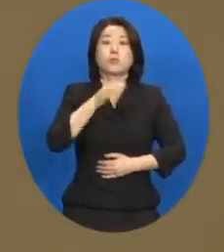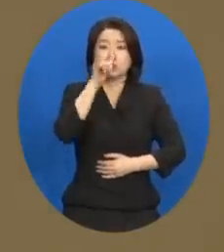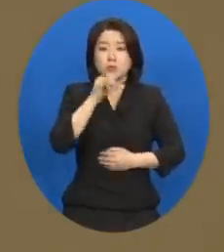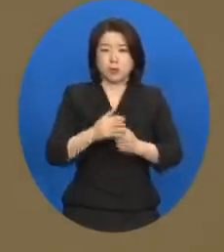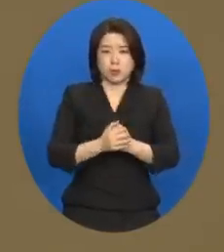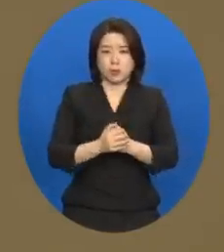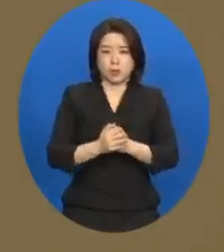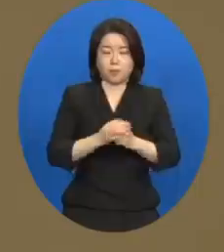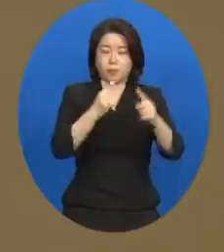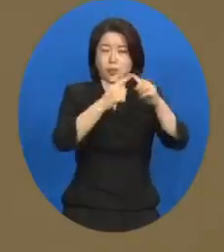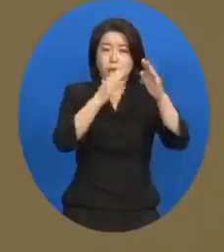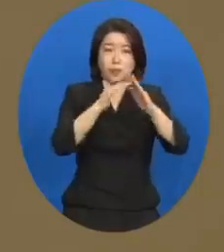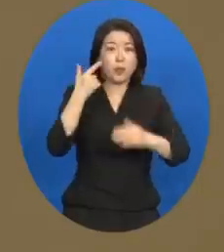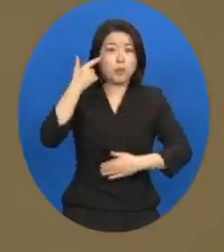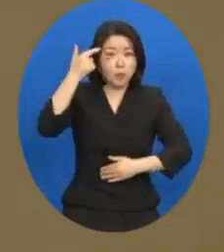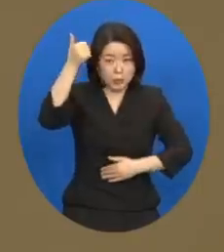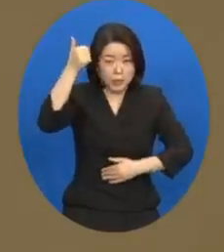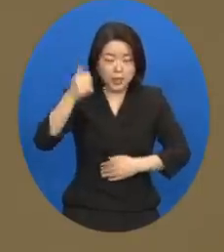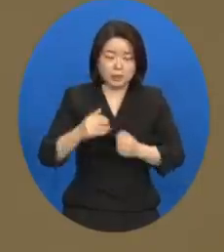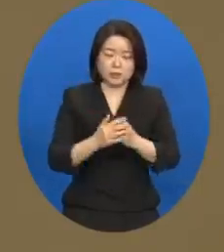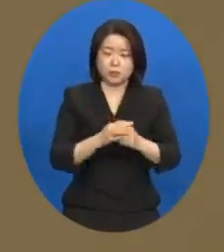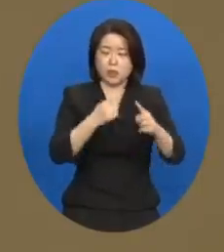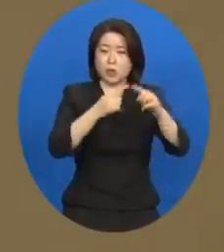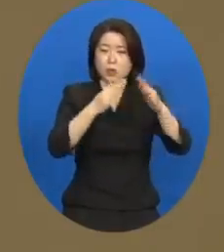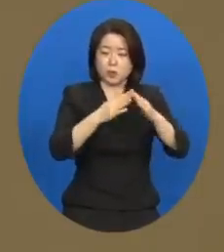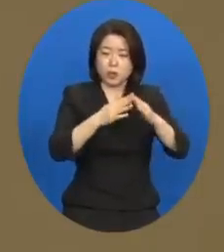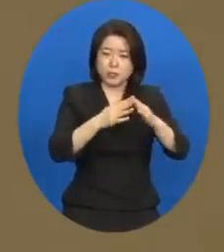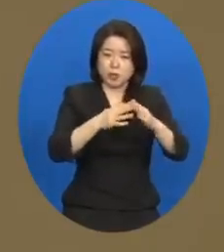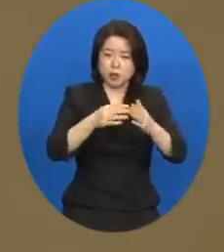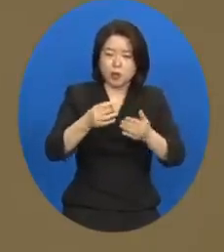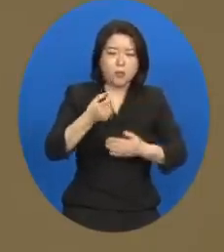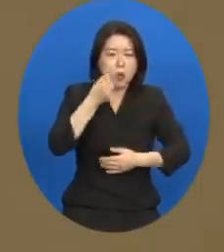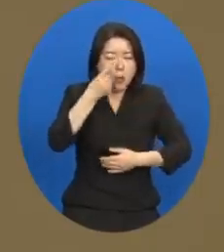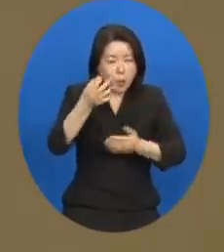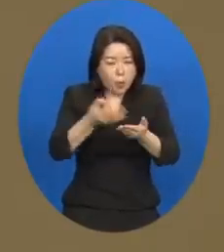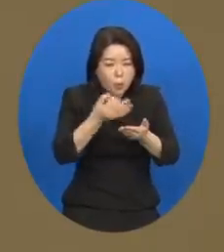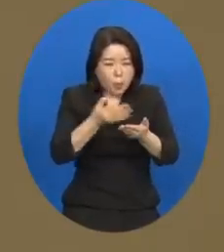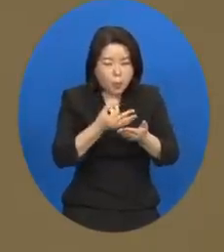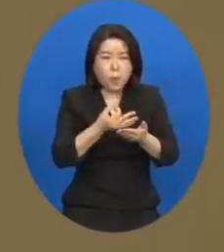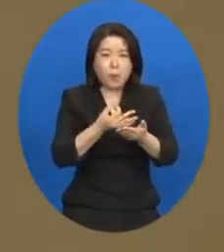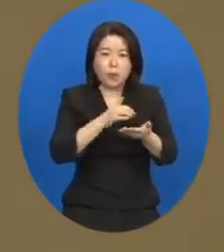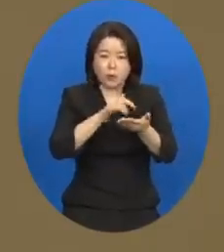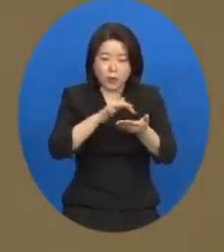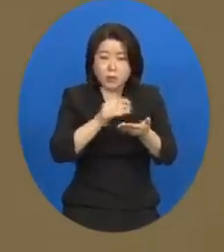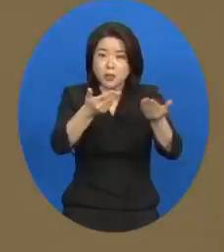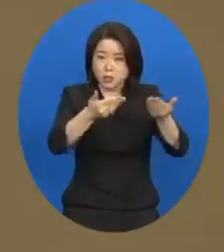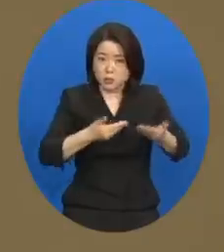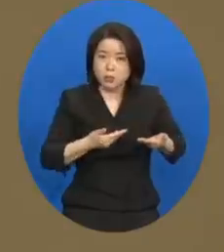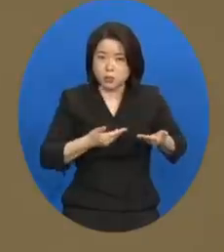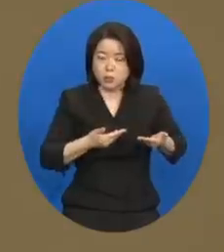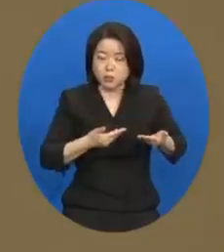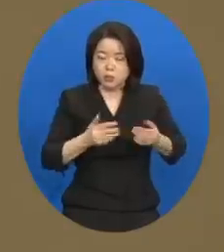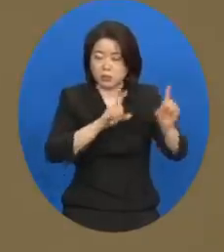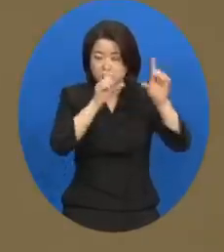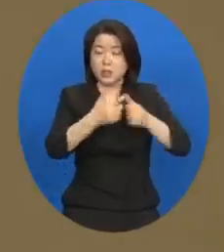그래도 교회 목회자는 교회에서 사례비를 책정해서 살게 해